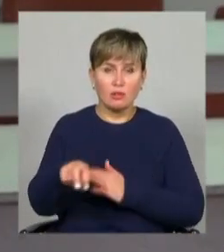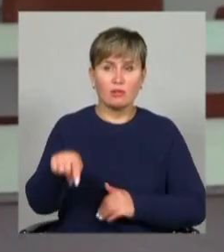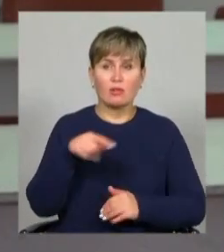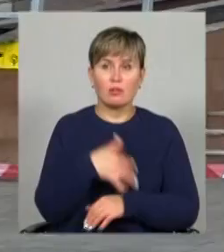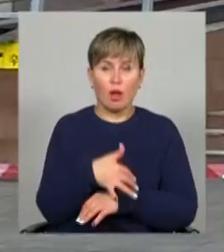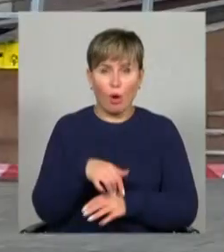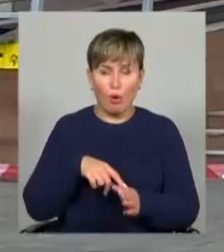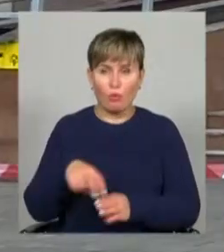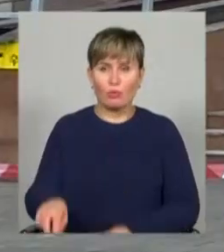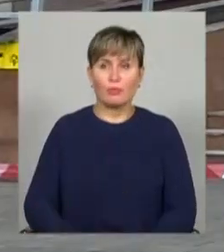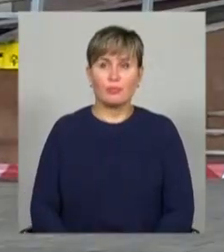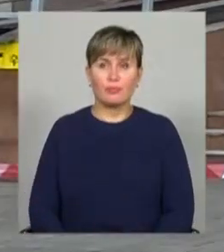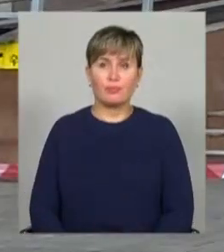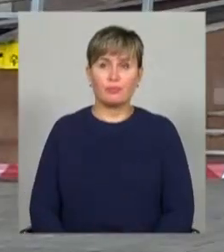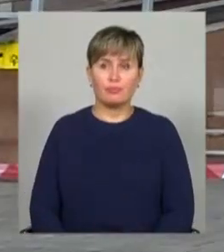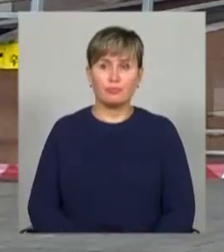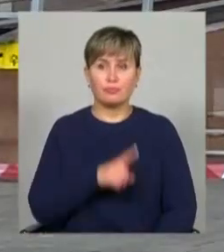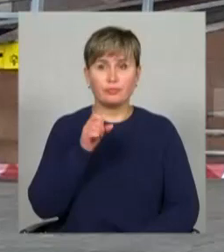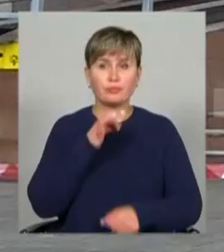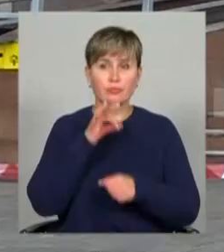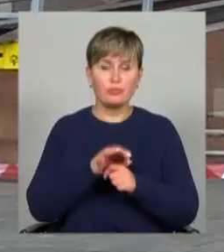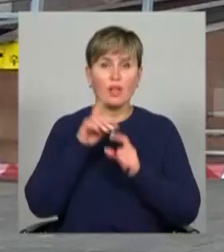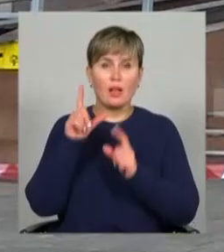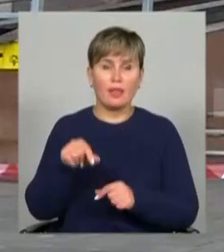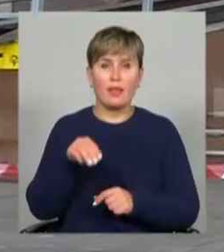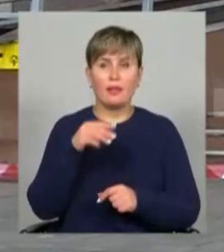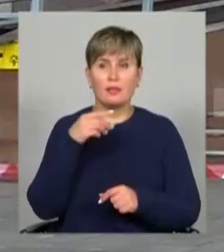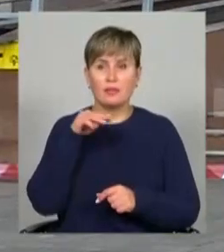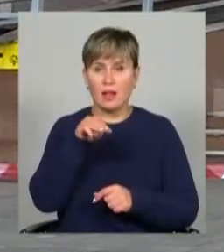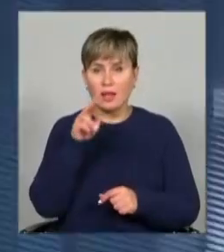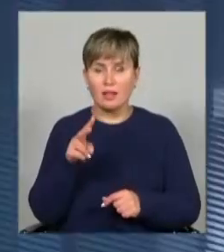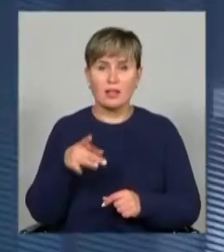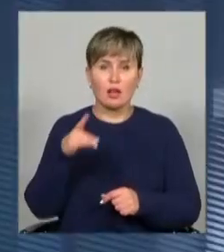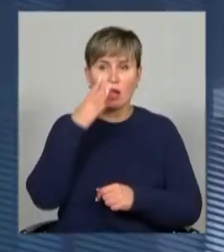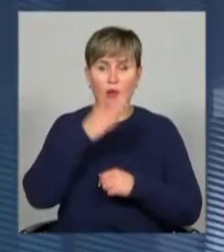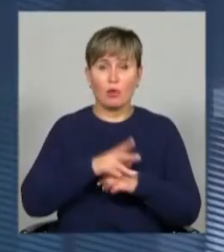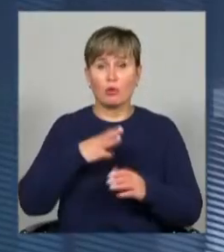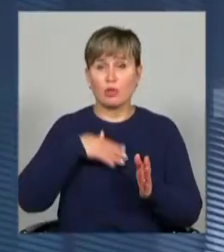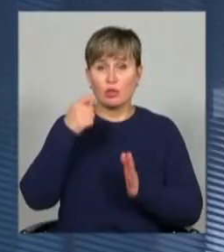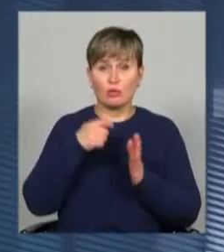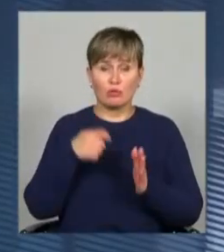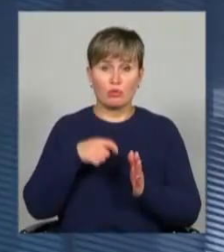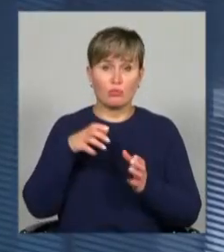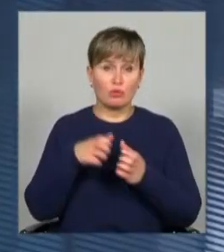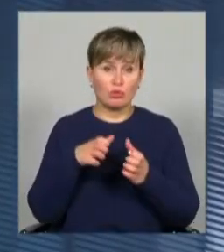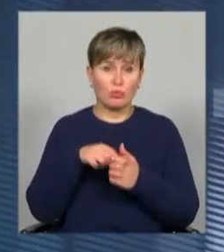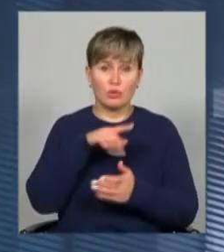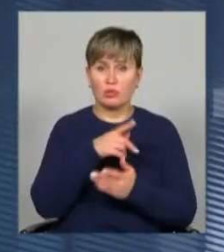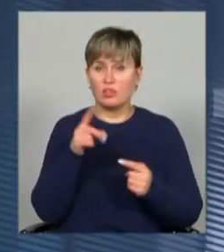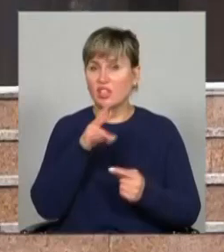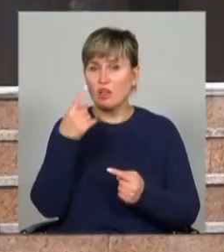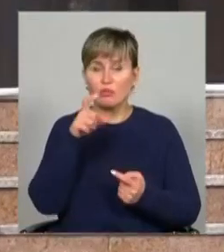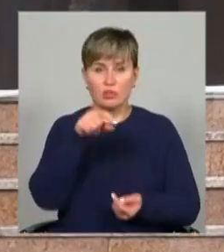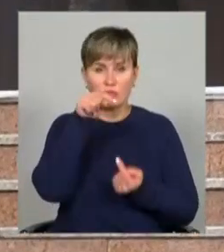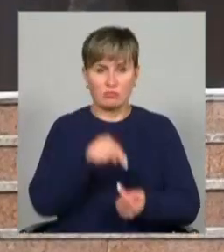на улицу. За ответами мы отправились в Талгарский районный акимат. Однако наша съемочная группа там не застала ни одного компетентного